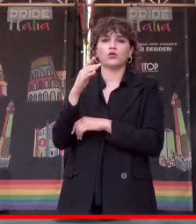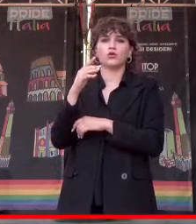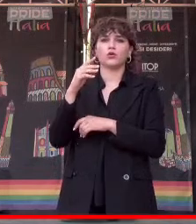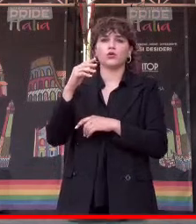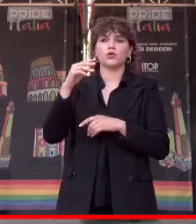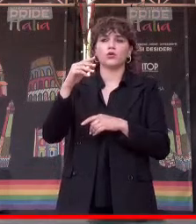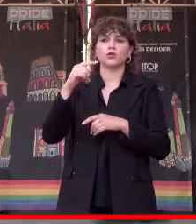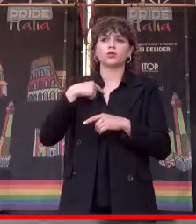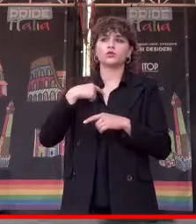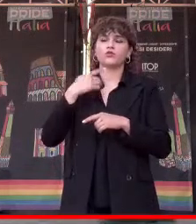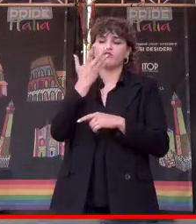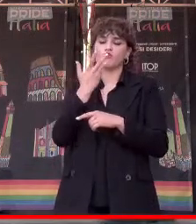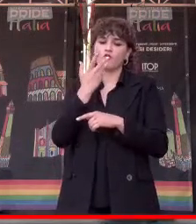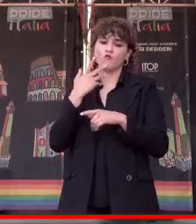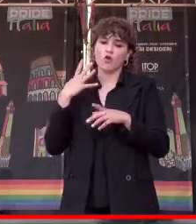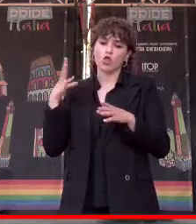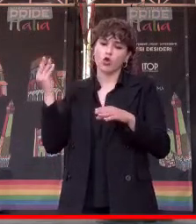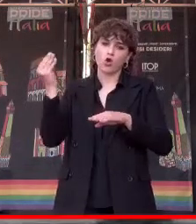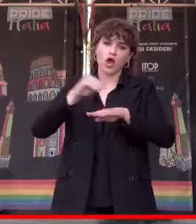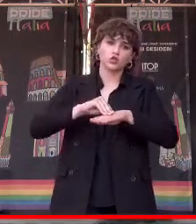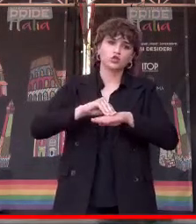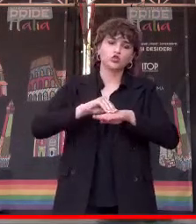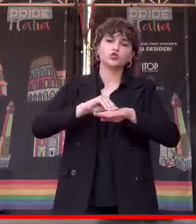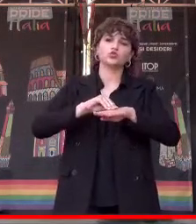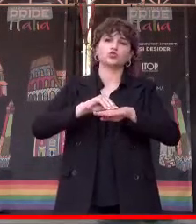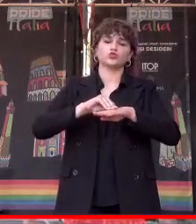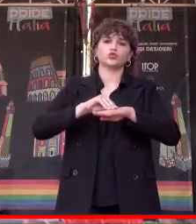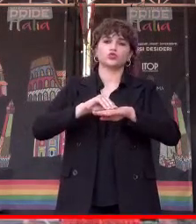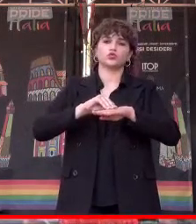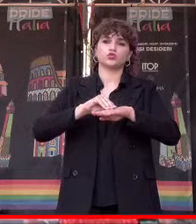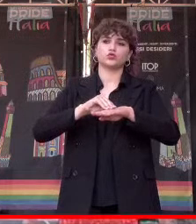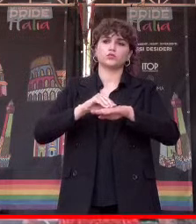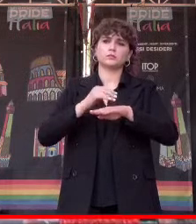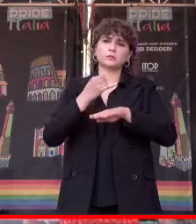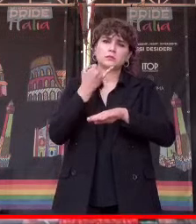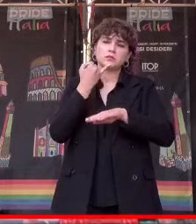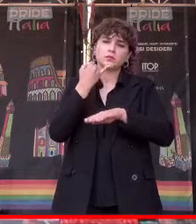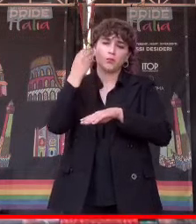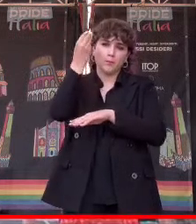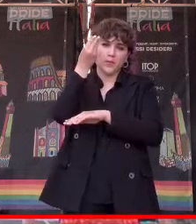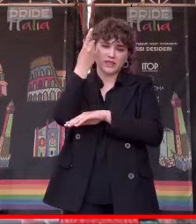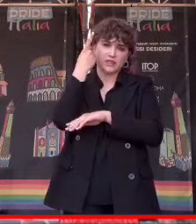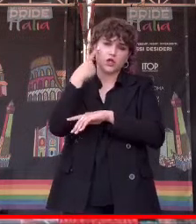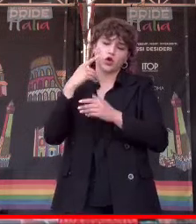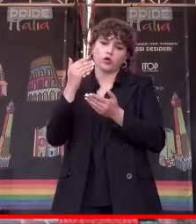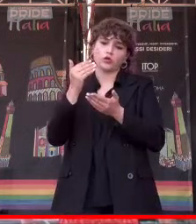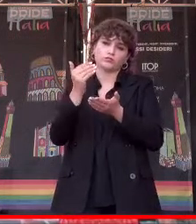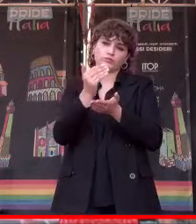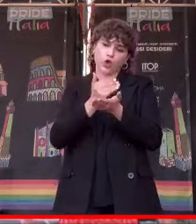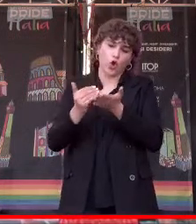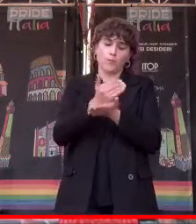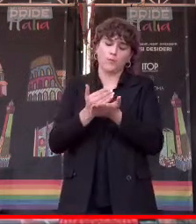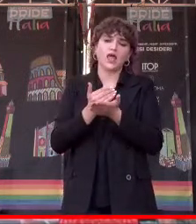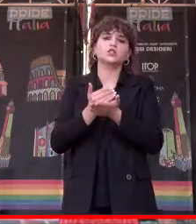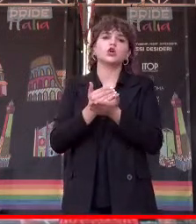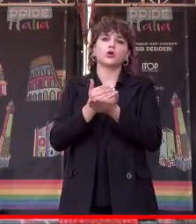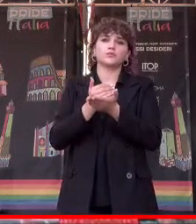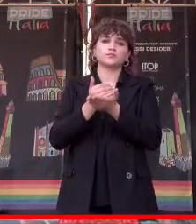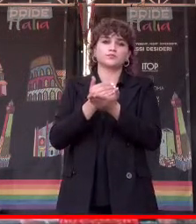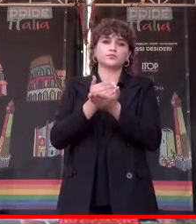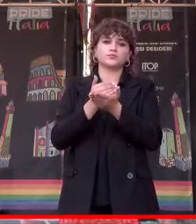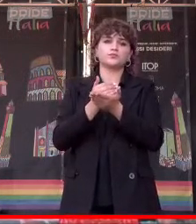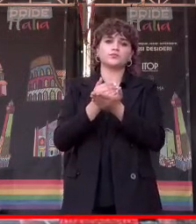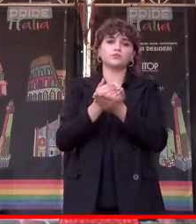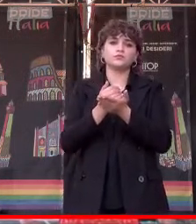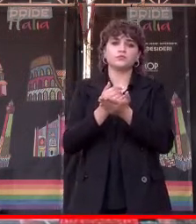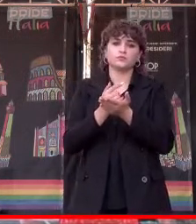integrare solo con una piccola cosa per magari completare il pensiero, perché non vorrei essere fraintesa. Io a luglio ho